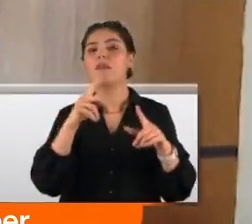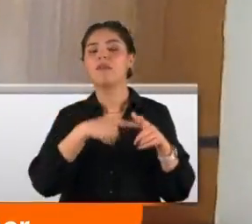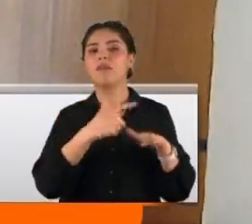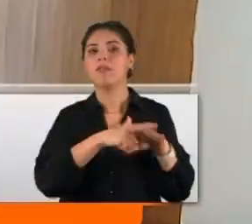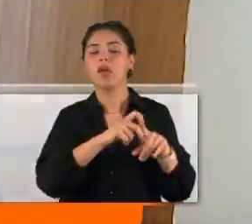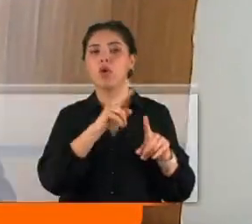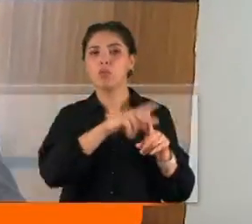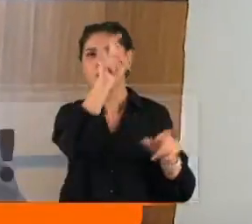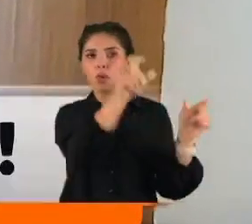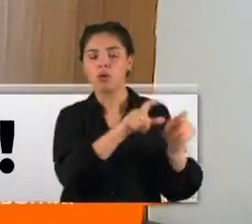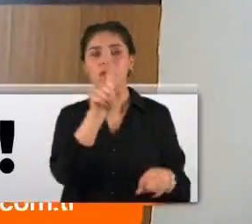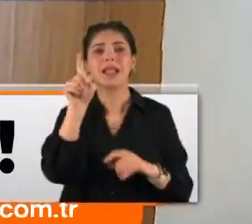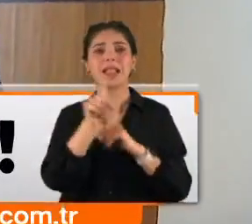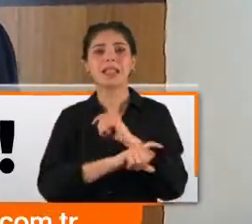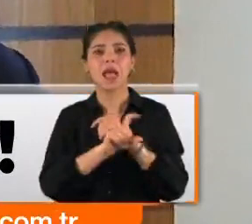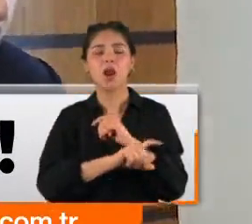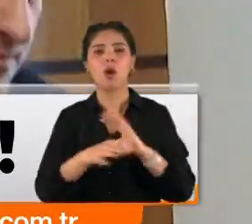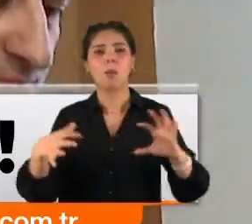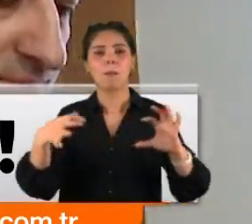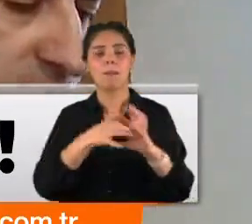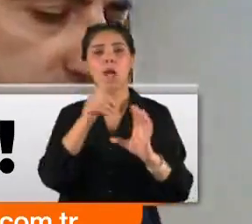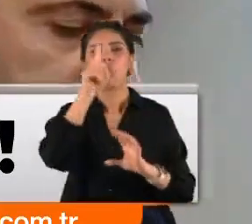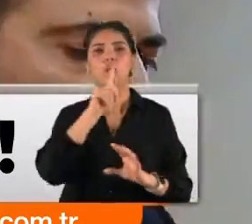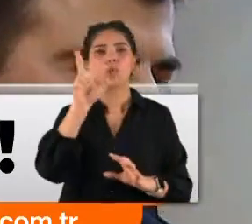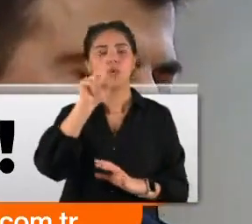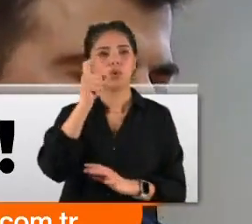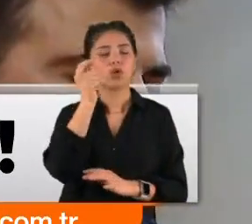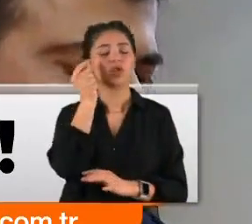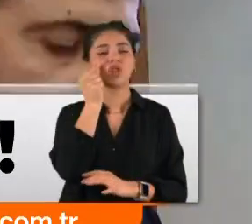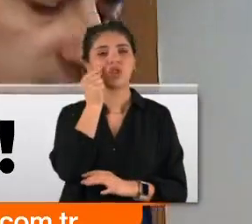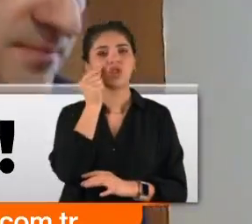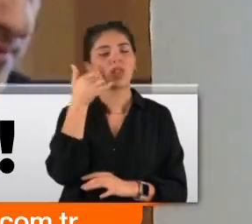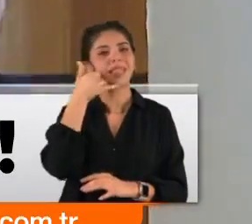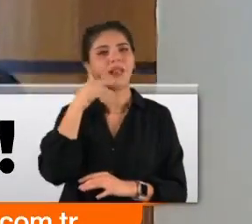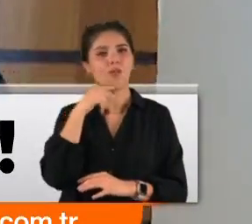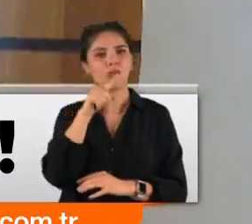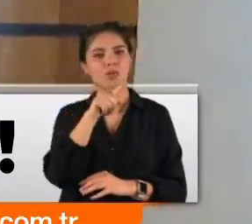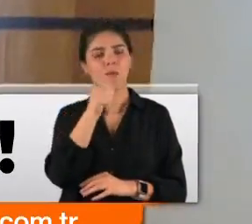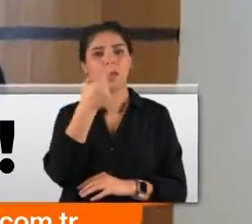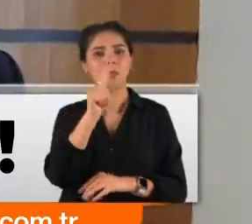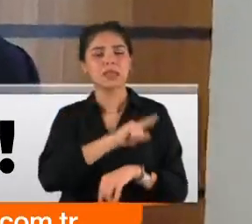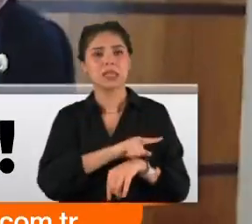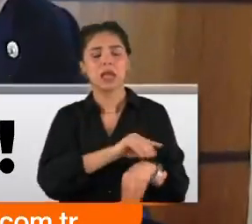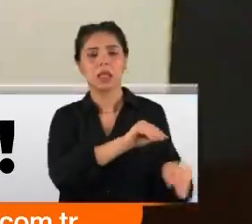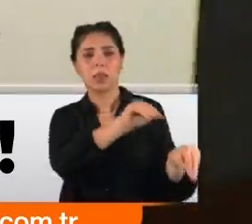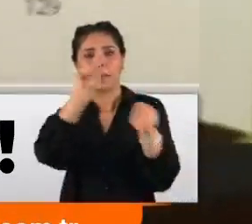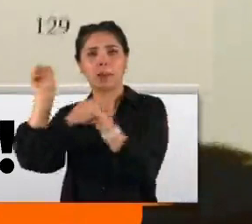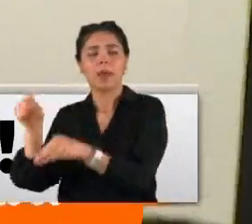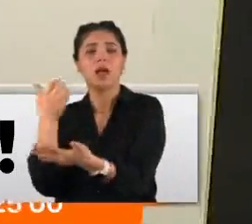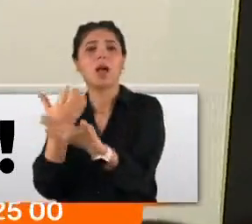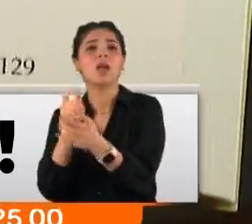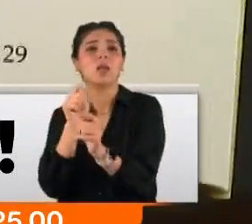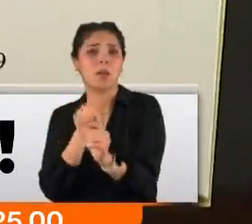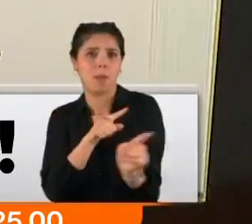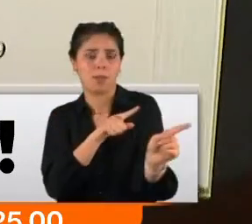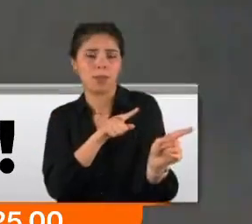cep telefonuna terörle irtibatlı 139 kişinin cep telefon numarasını tam 61 saniyede kaydetti. İnsan